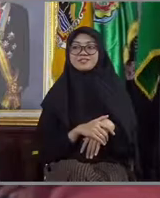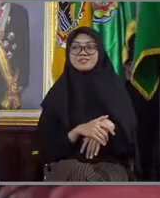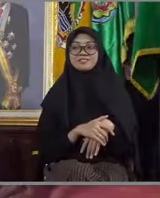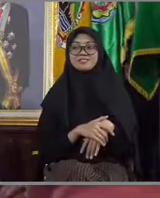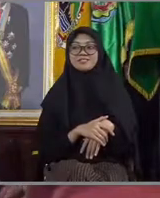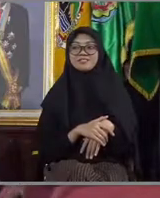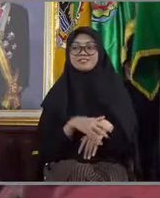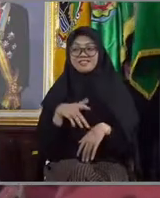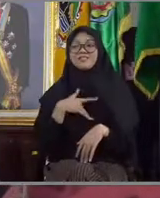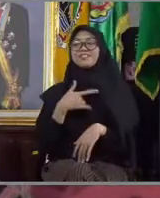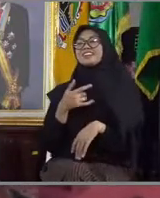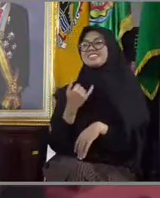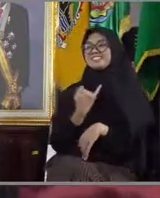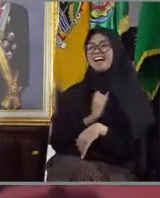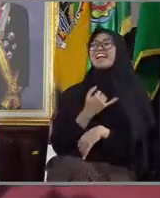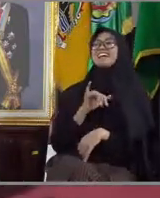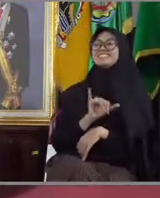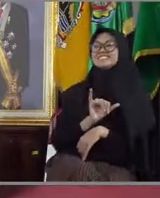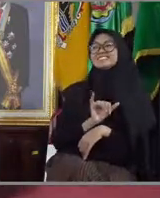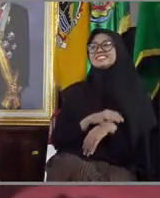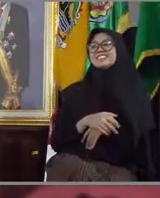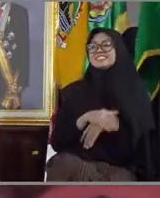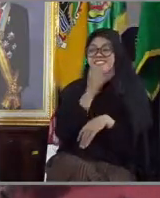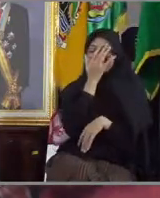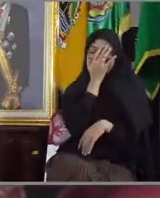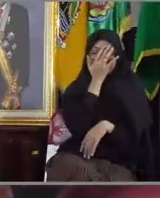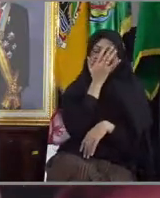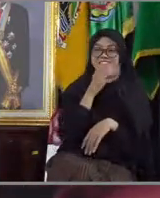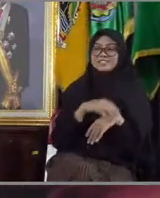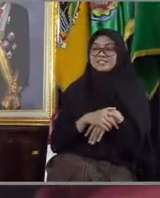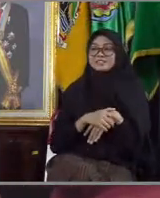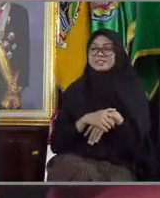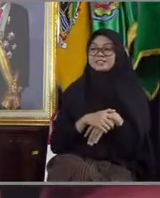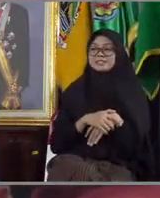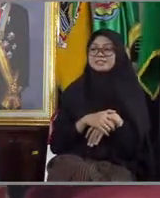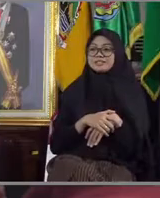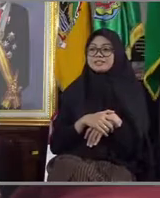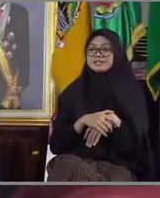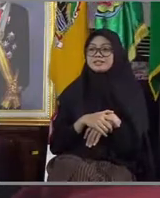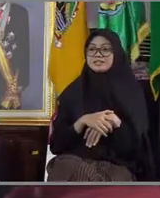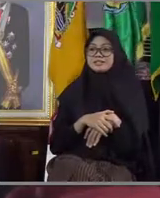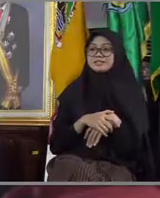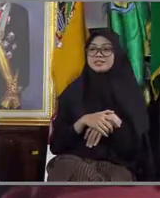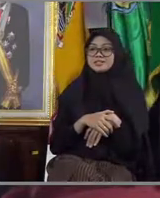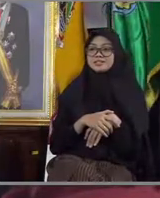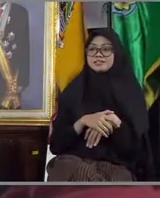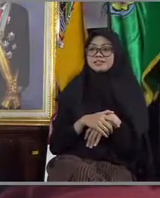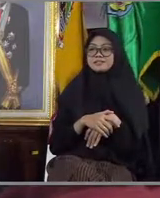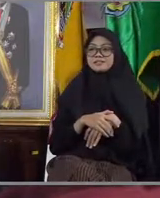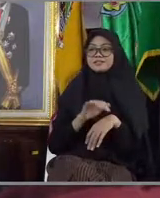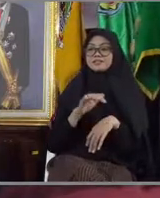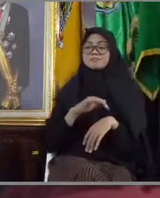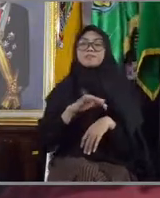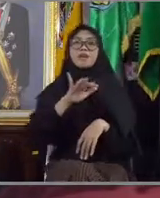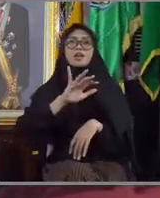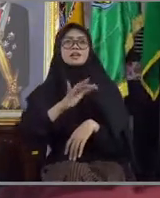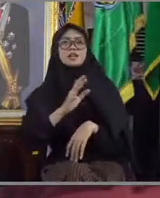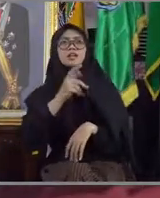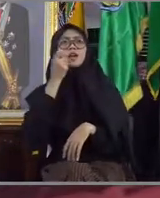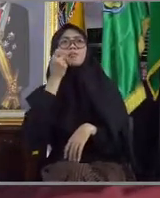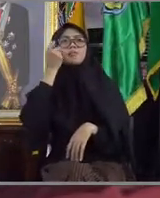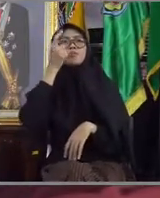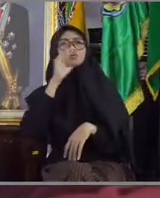Ya merasa salah. Merasa salah ya, tapi gimana Pak wong kefefet. Gitu yeah. Kan ya. Yeah, kira-kira betul. Besok